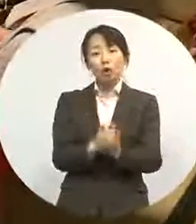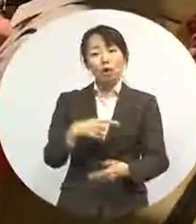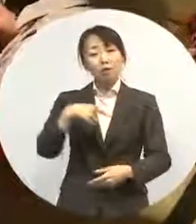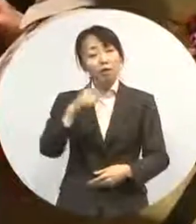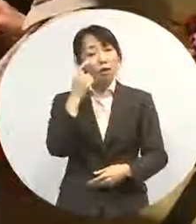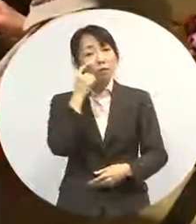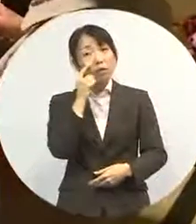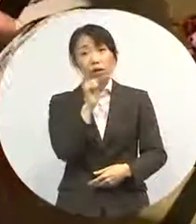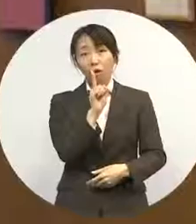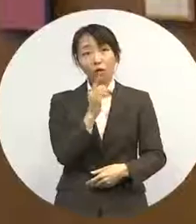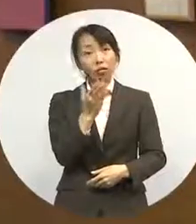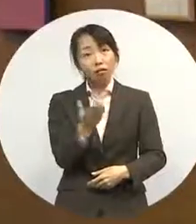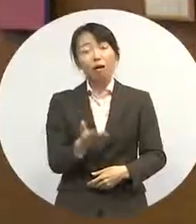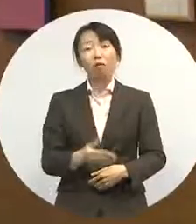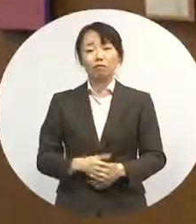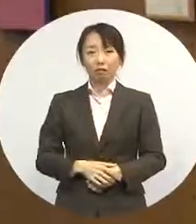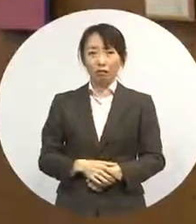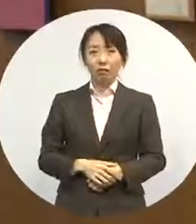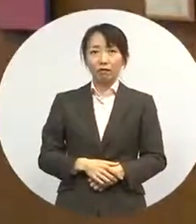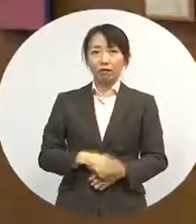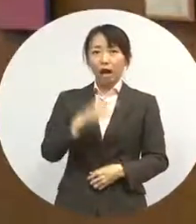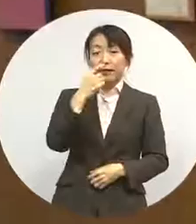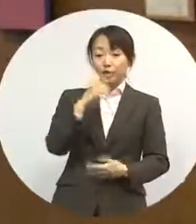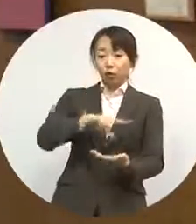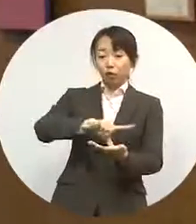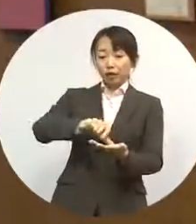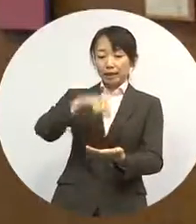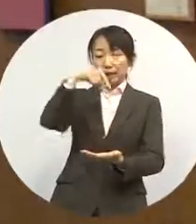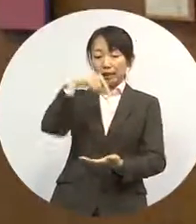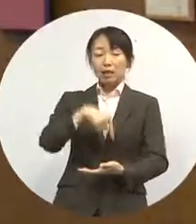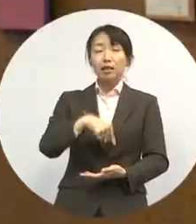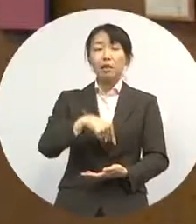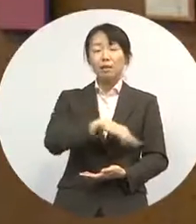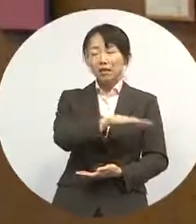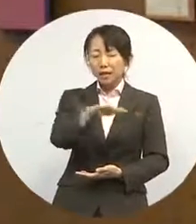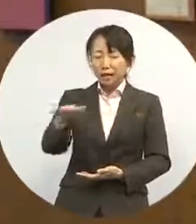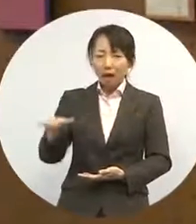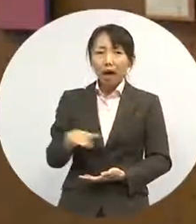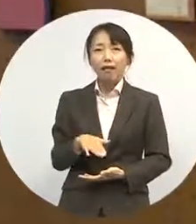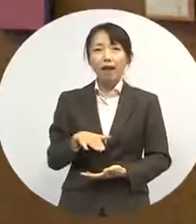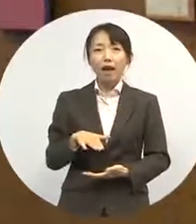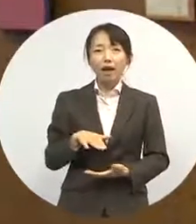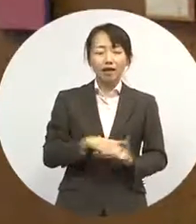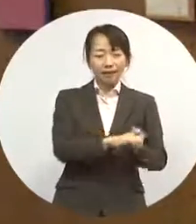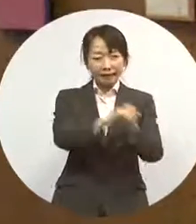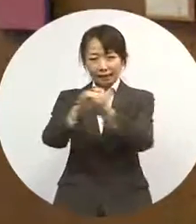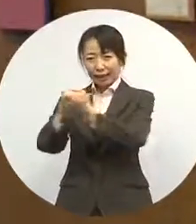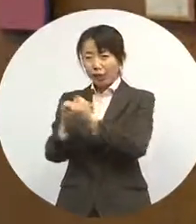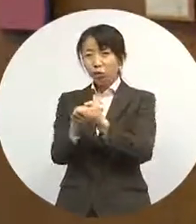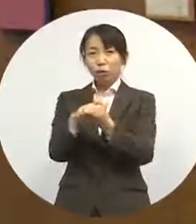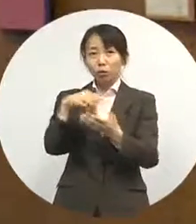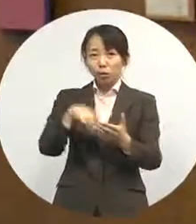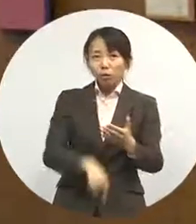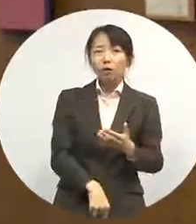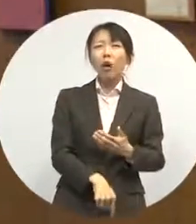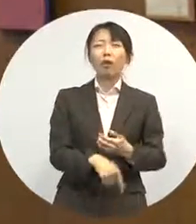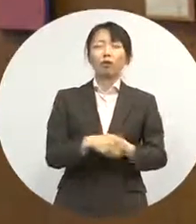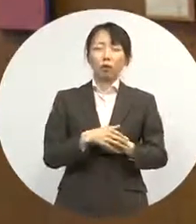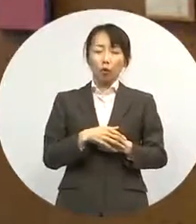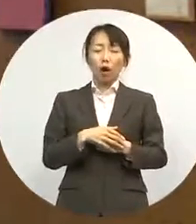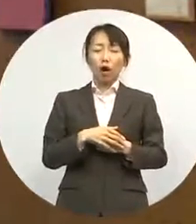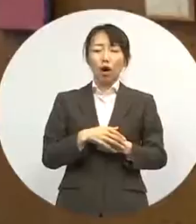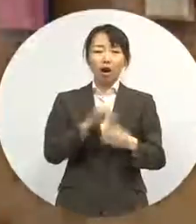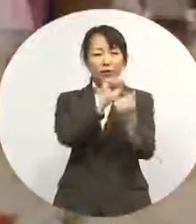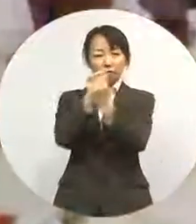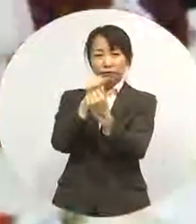ですか。 自分の地域の中のもっとね、みんなで絆を深めるとかですね、みんな顔見知